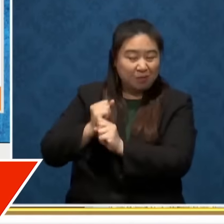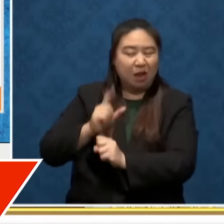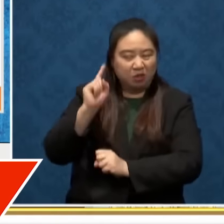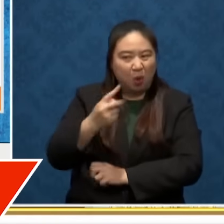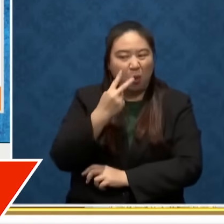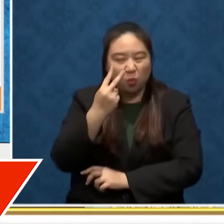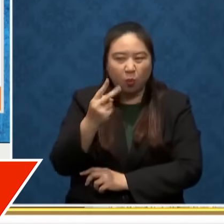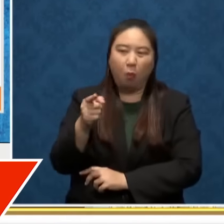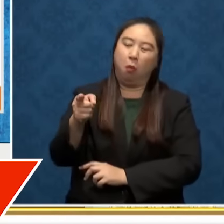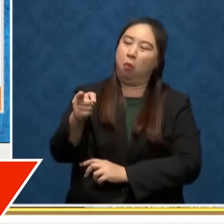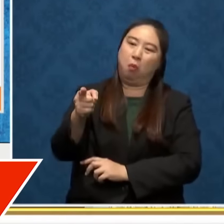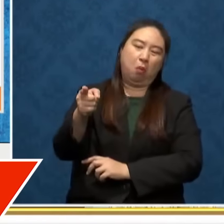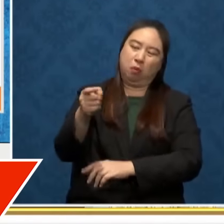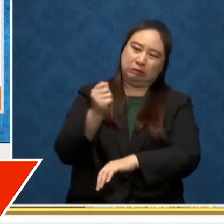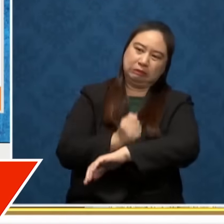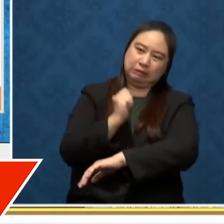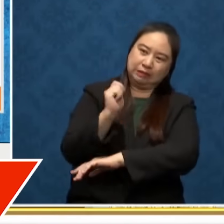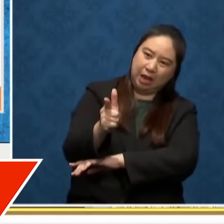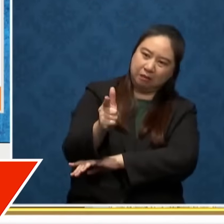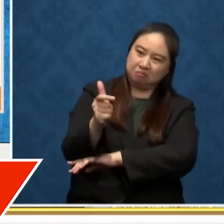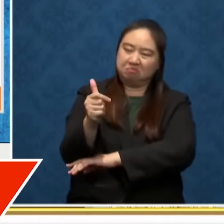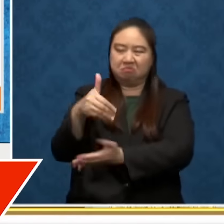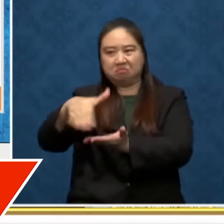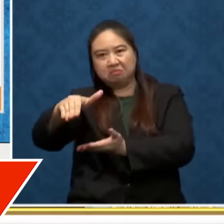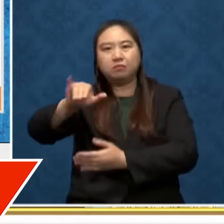างหรือเลิกจ้างไปแล้ว